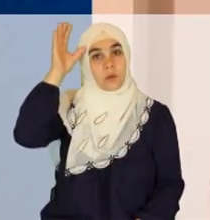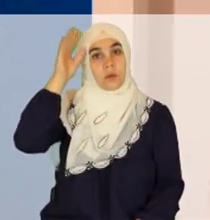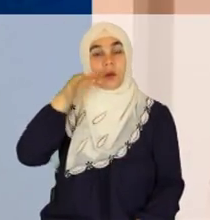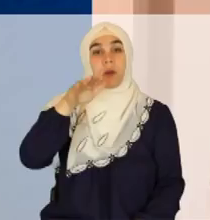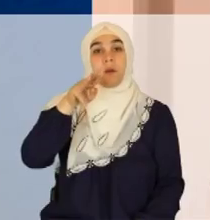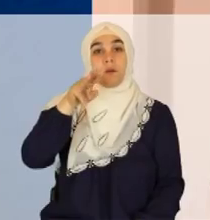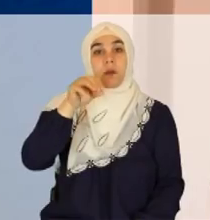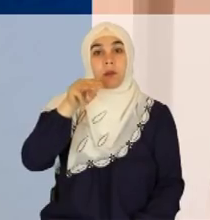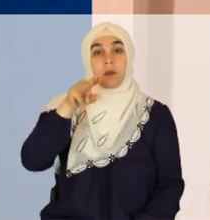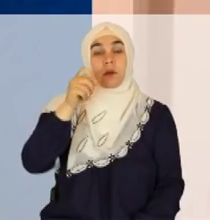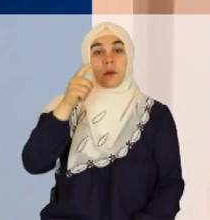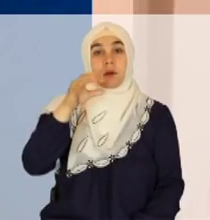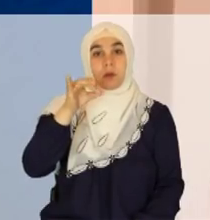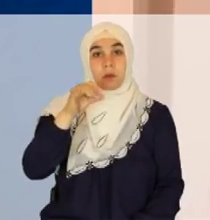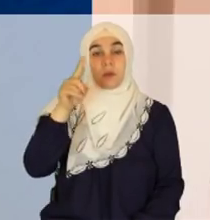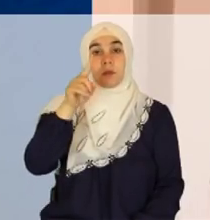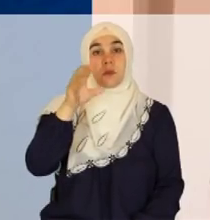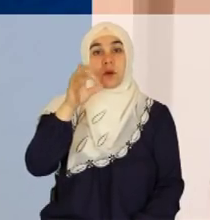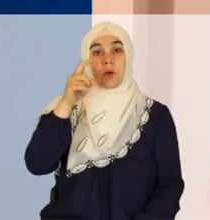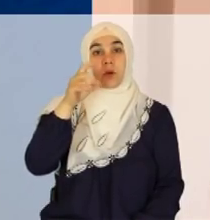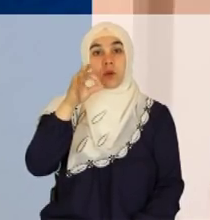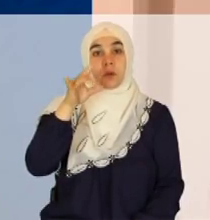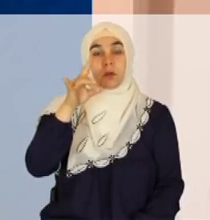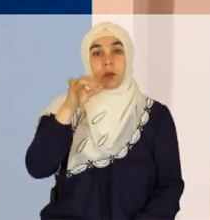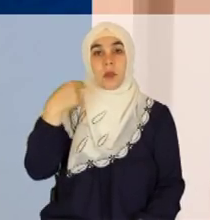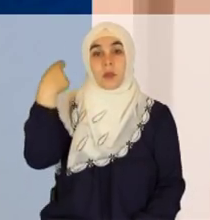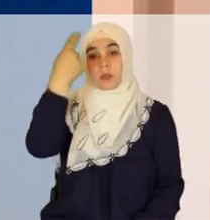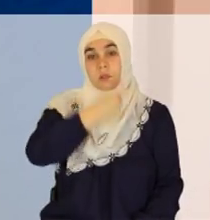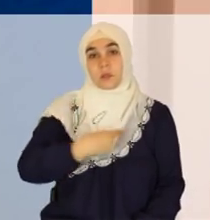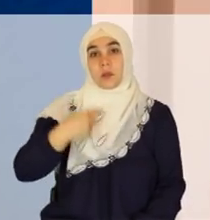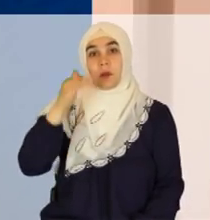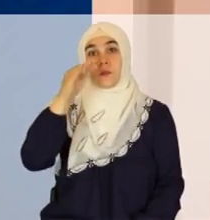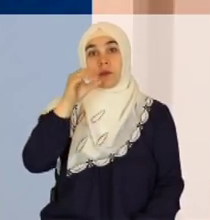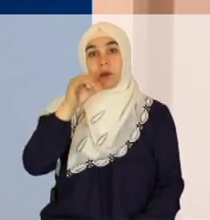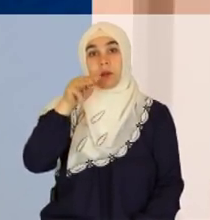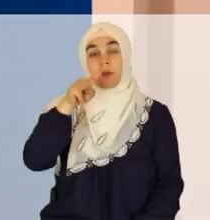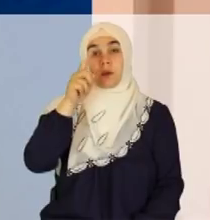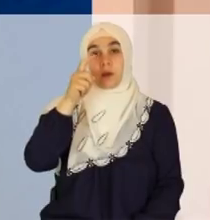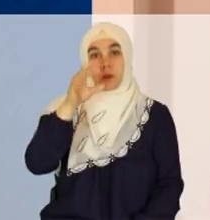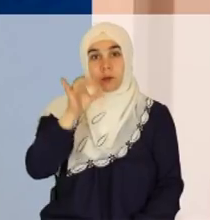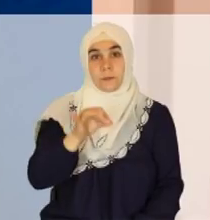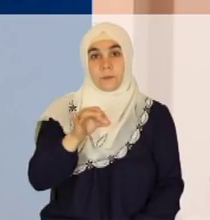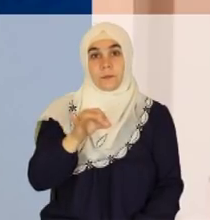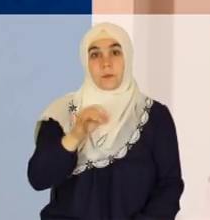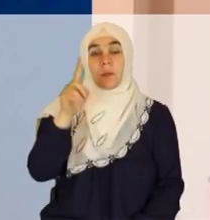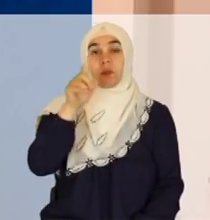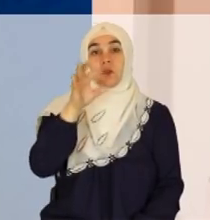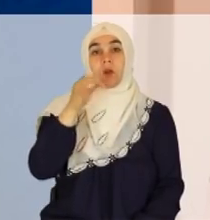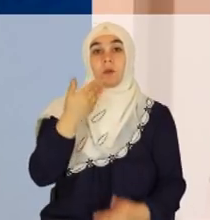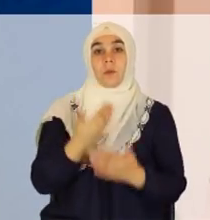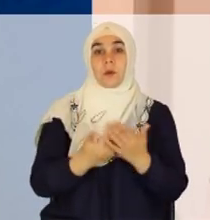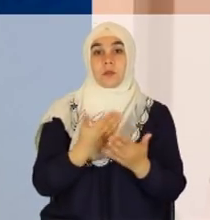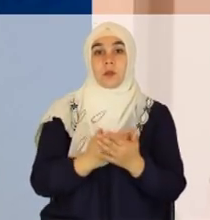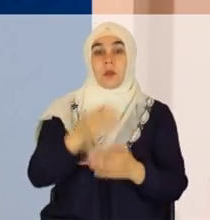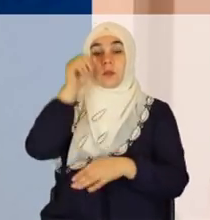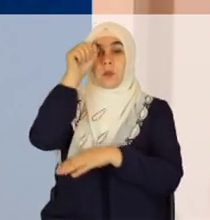fıkh-ı zahir diyordu. Yani taşkı tarafını fıkh-ı degani. Biz sadece